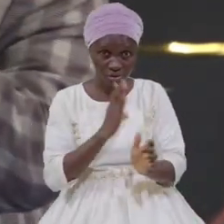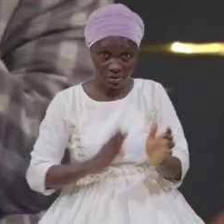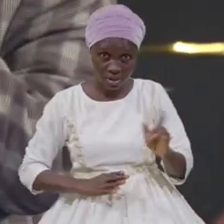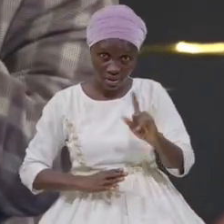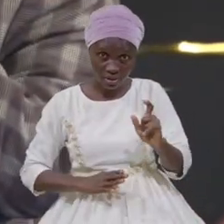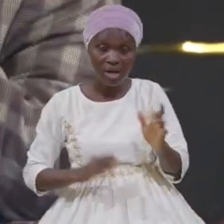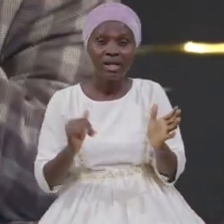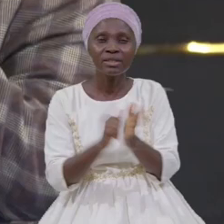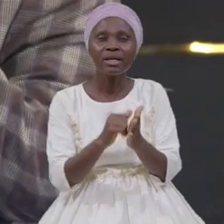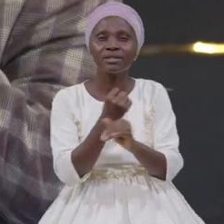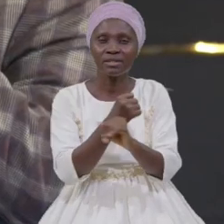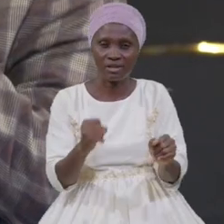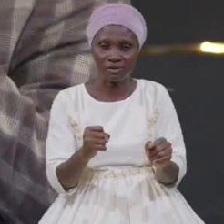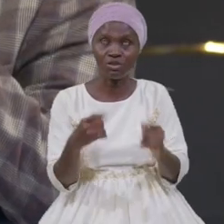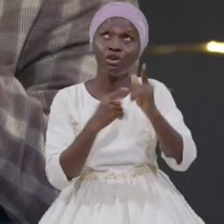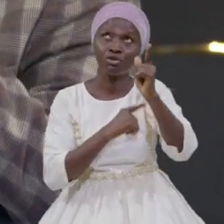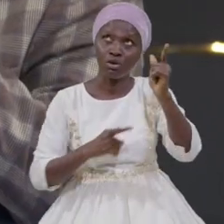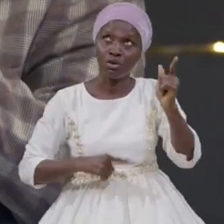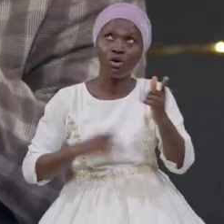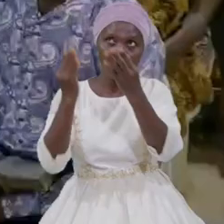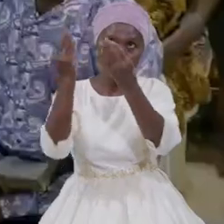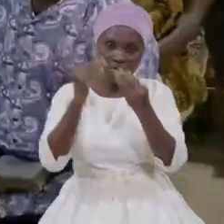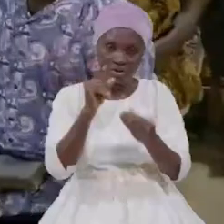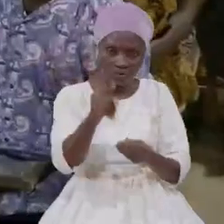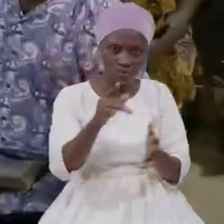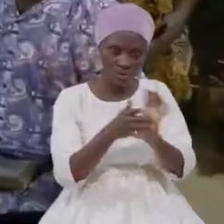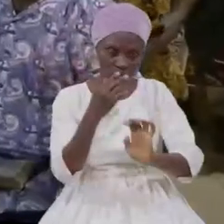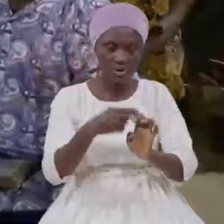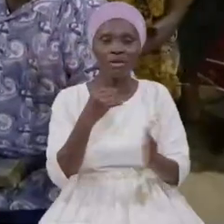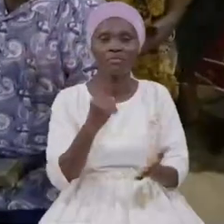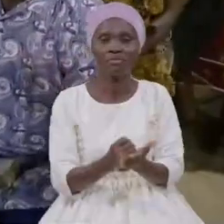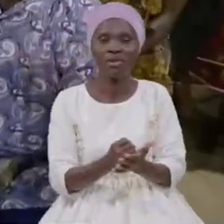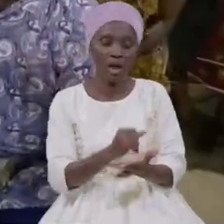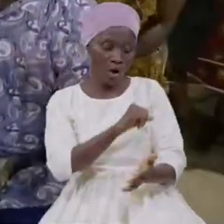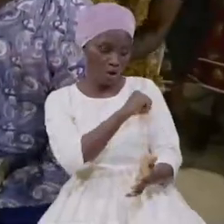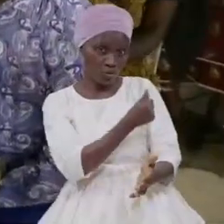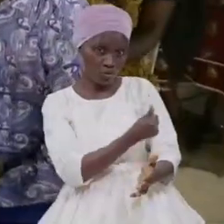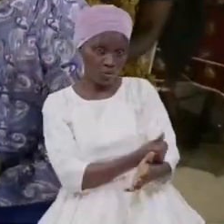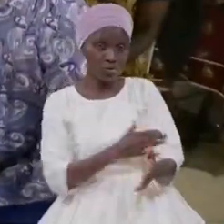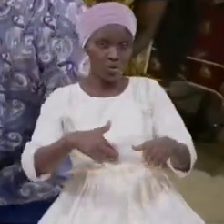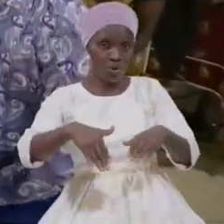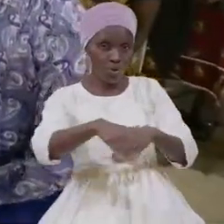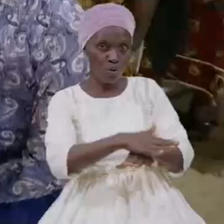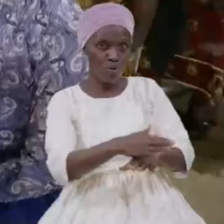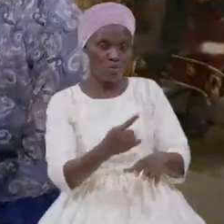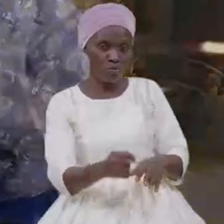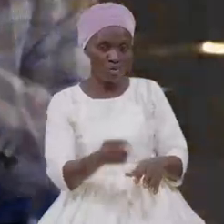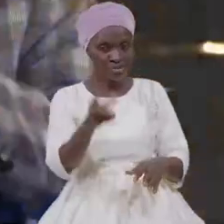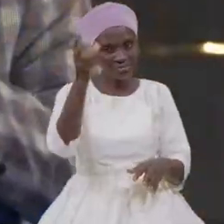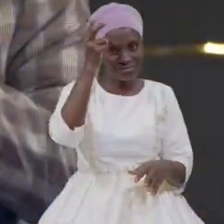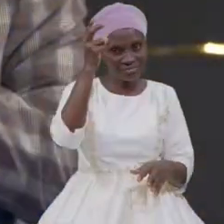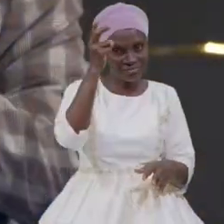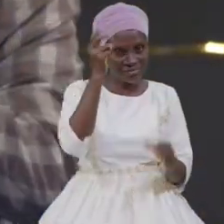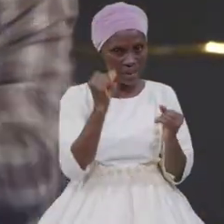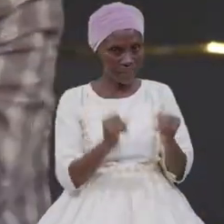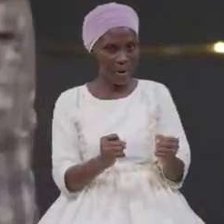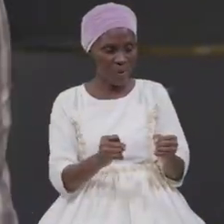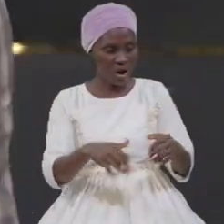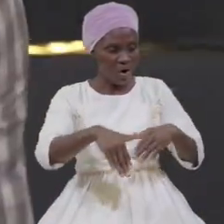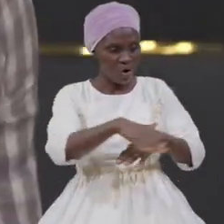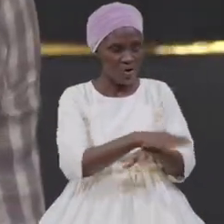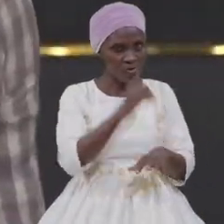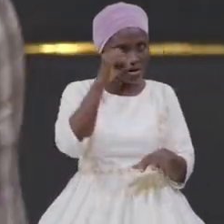ce salut, le Seigneur va te l'accorder. L'autorité sur les puissants démoniaques, sur